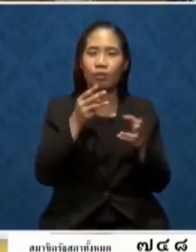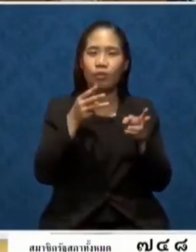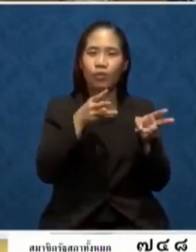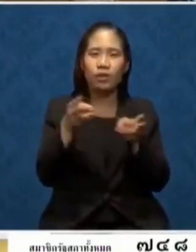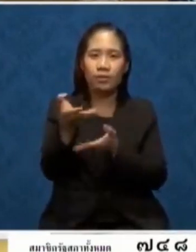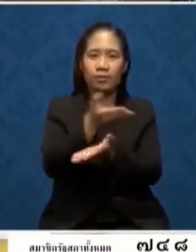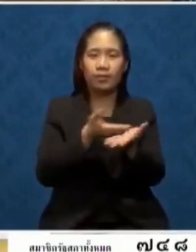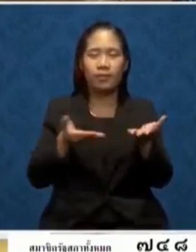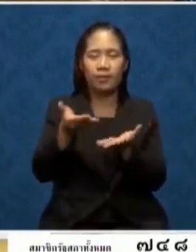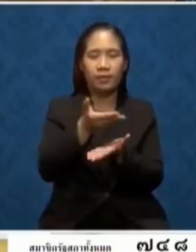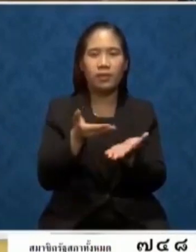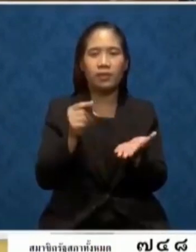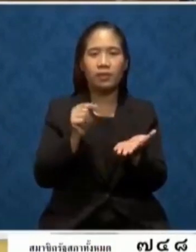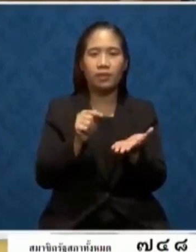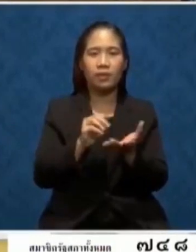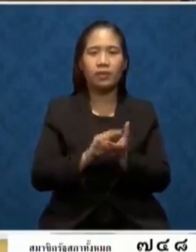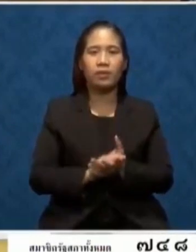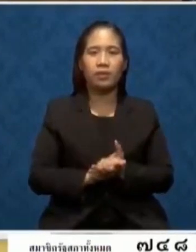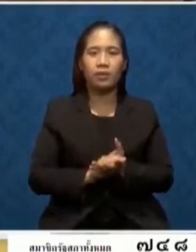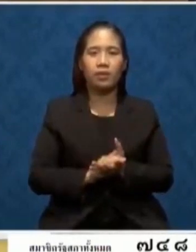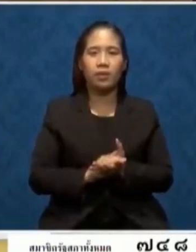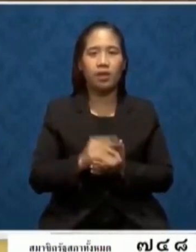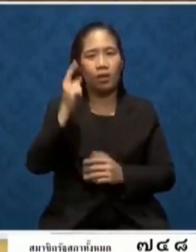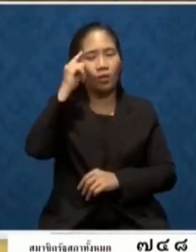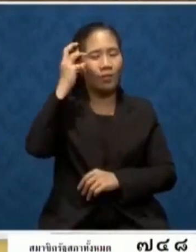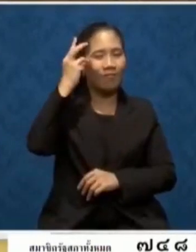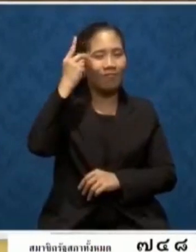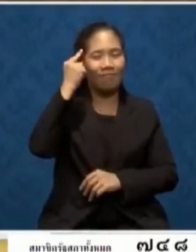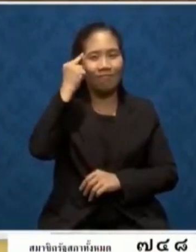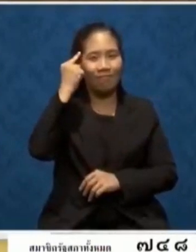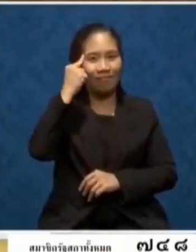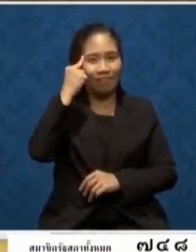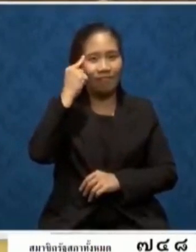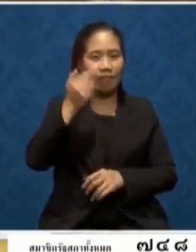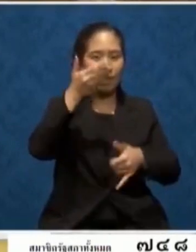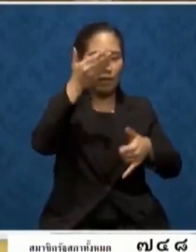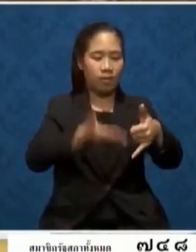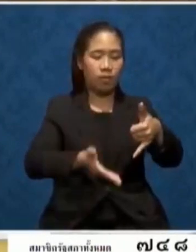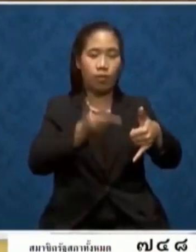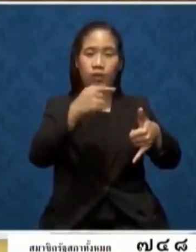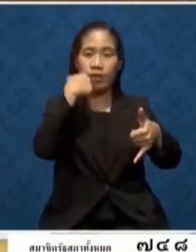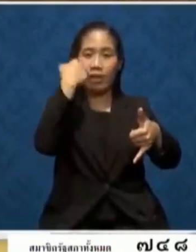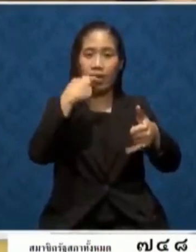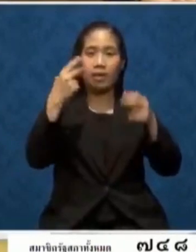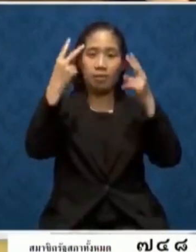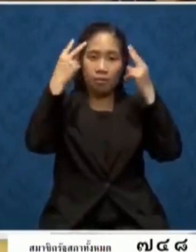าให้ความเห็นชอบบุคคลเป็นนายกรัฐมนตรี